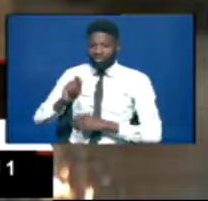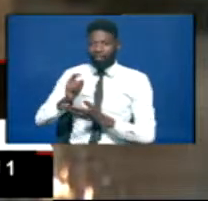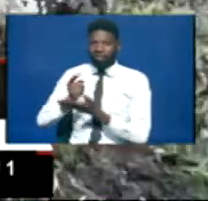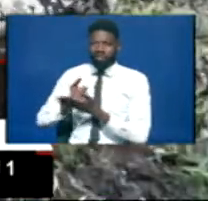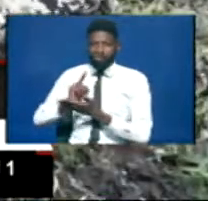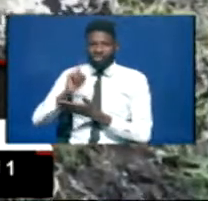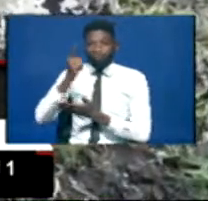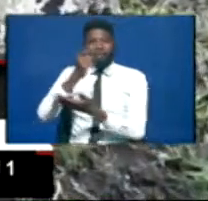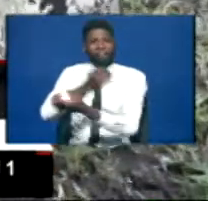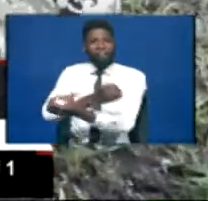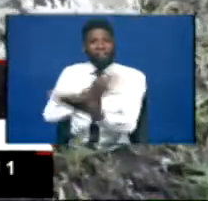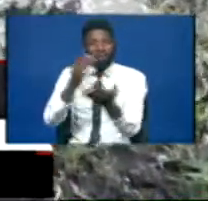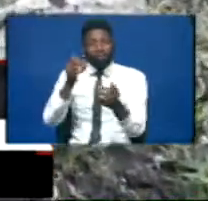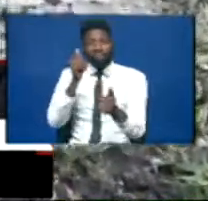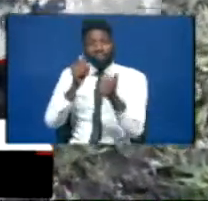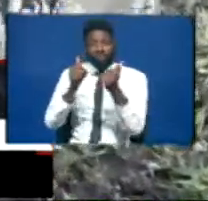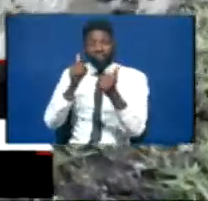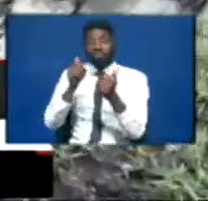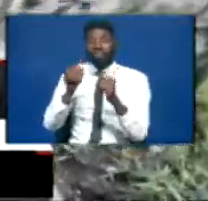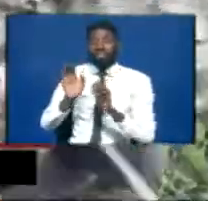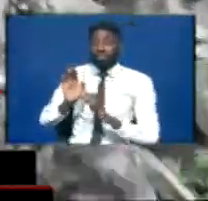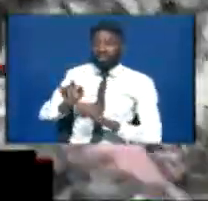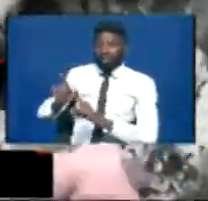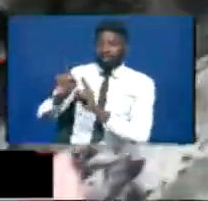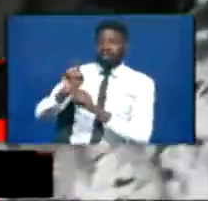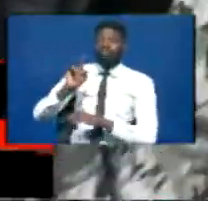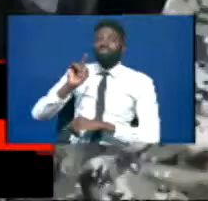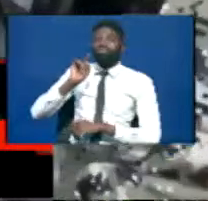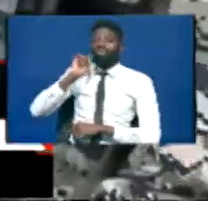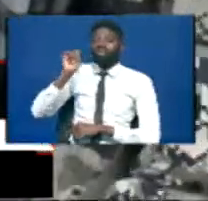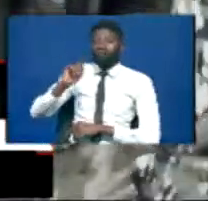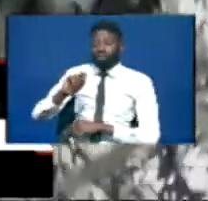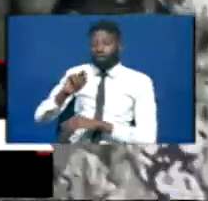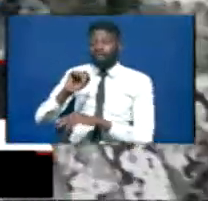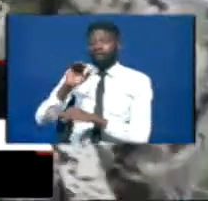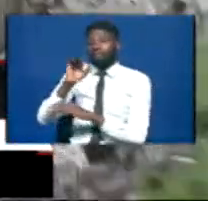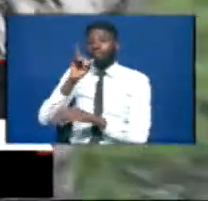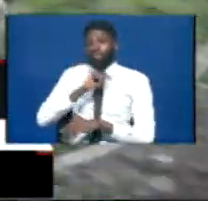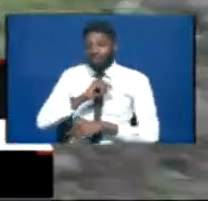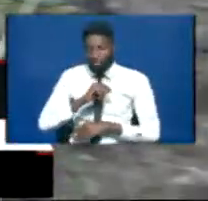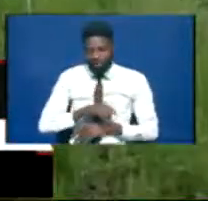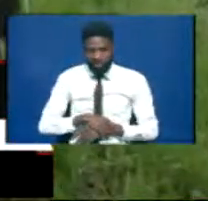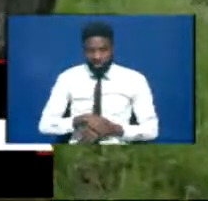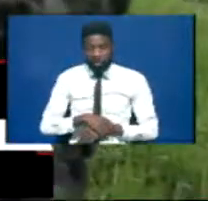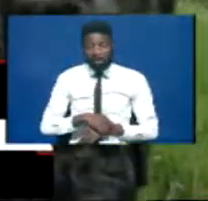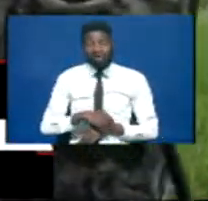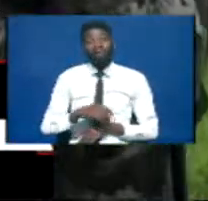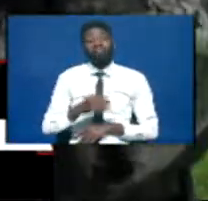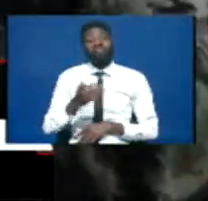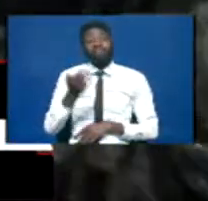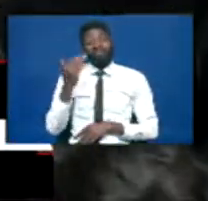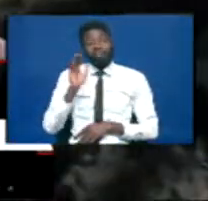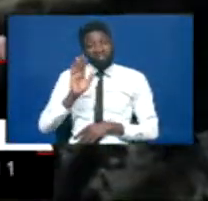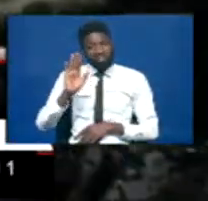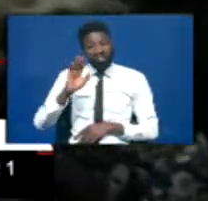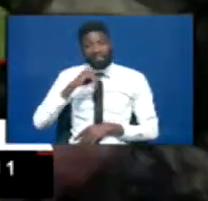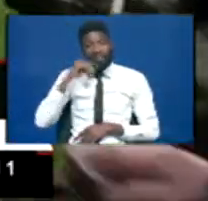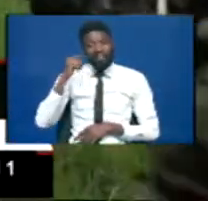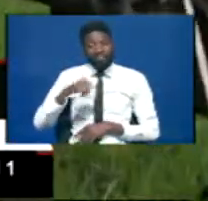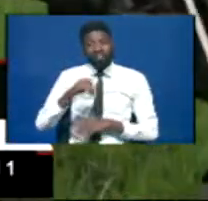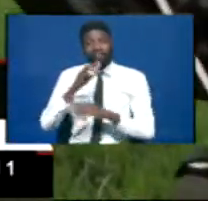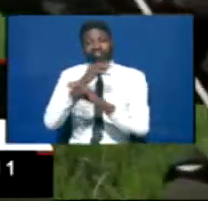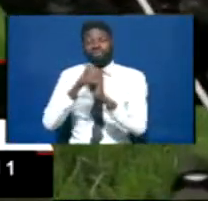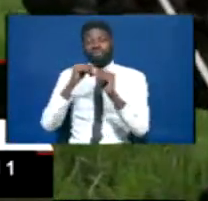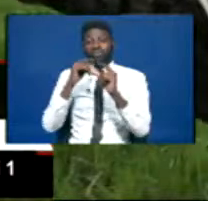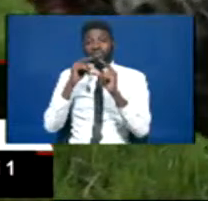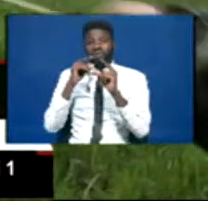na Ukraine. Kitengo cha habari cha rais wa Ukraine kilisema kuwa Rais Volodymyr Zelensky alizuru maeneo ya